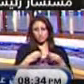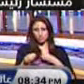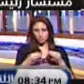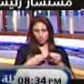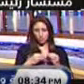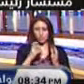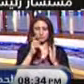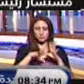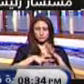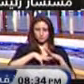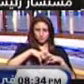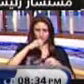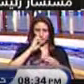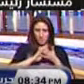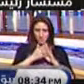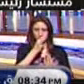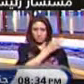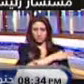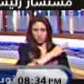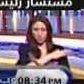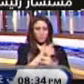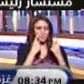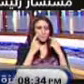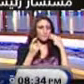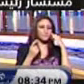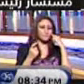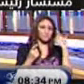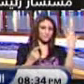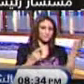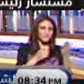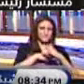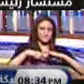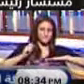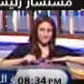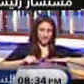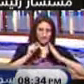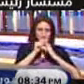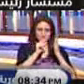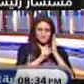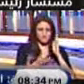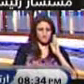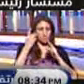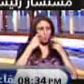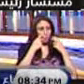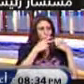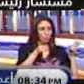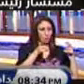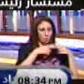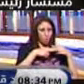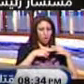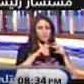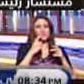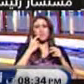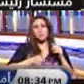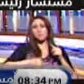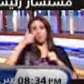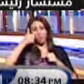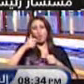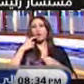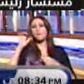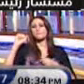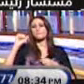الشورى ثم يحالوا إلى المحكمة الدستورية لتأخذ وقتها وتبحثهم وتصدر قرارها ويعادوا